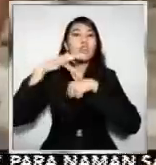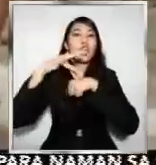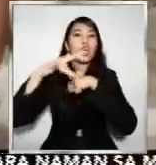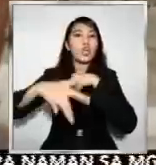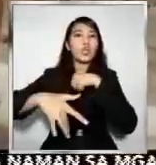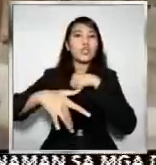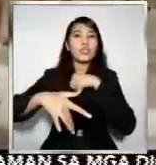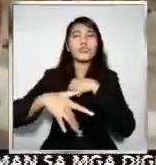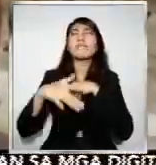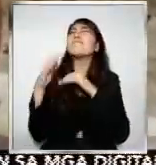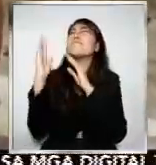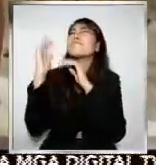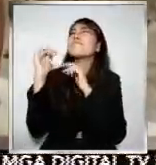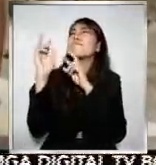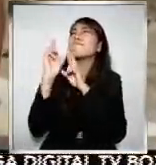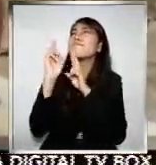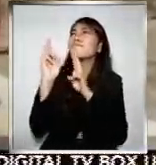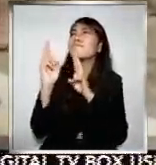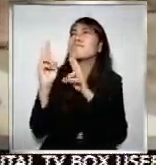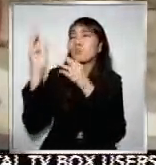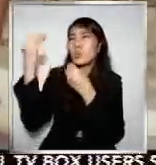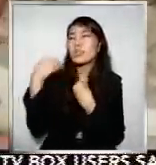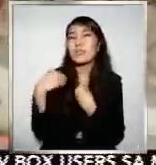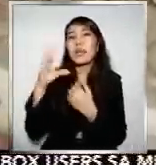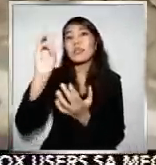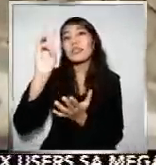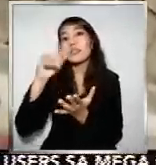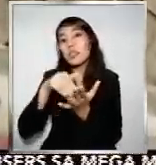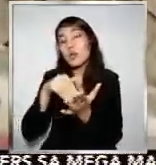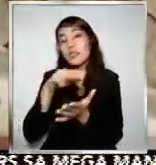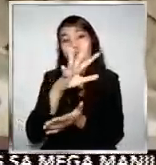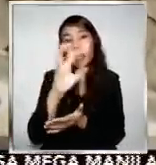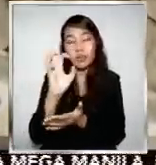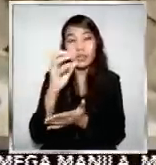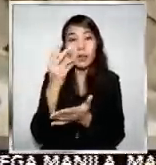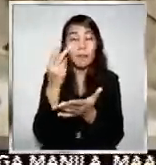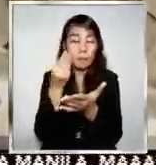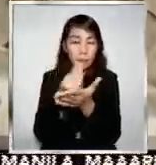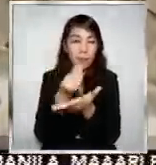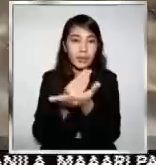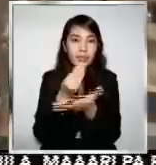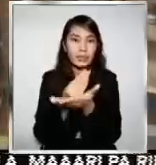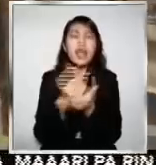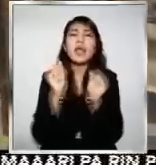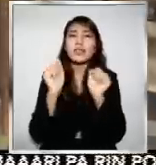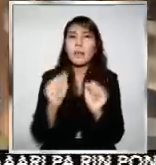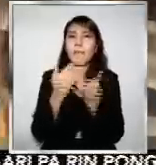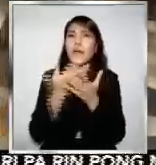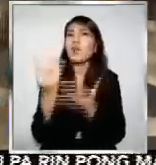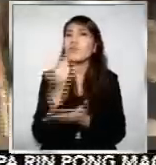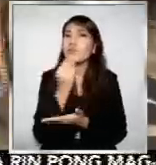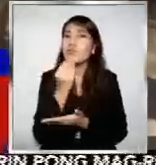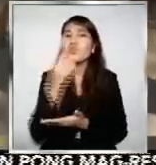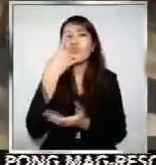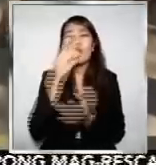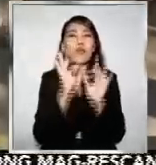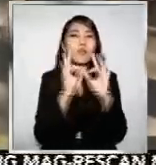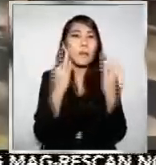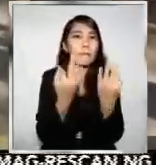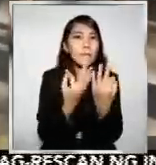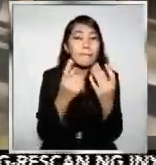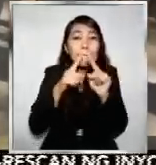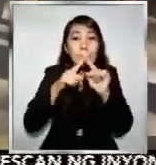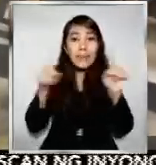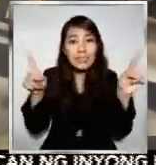ng 6,500 pesos na magagamit niya pambili ng pagkain para sa pamilya. Pero ang problema,